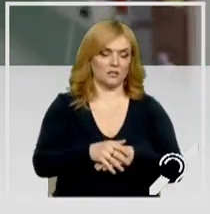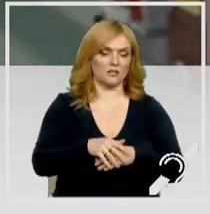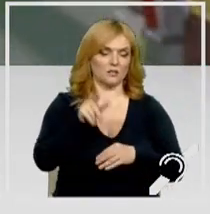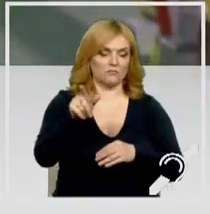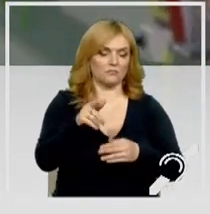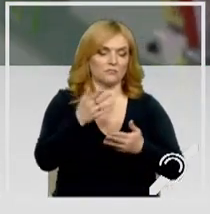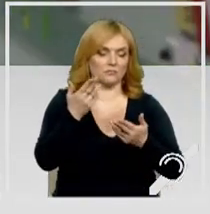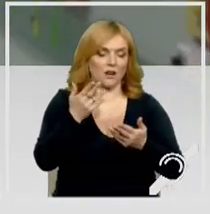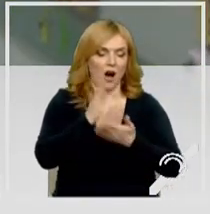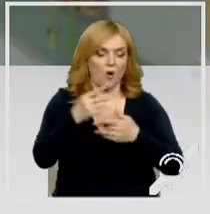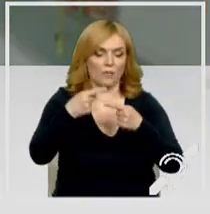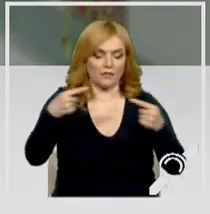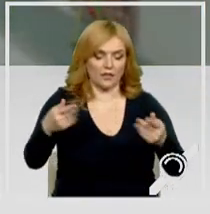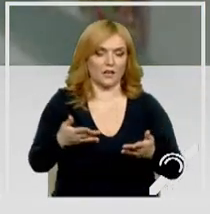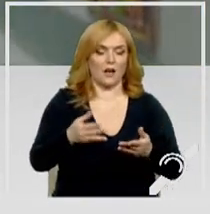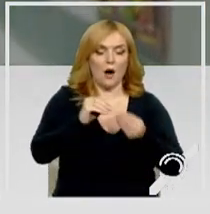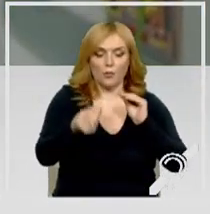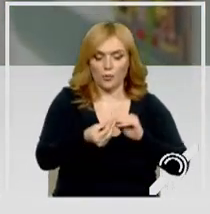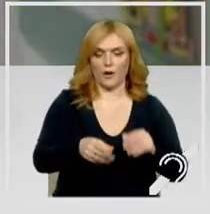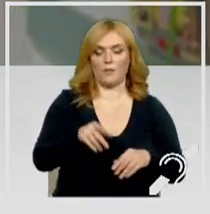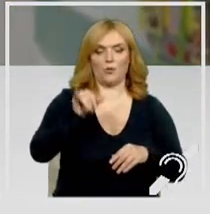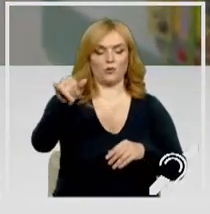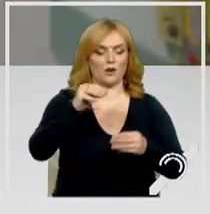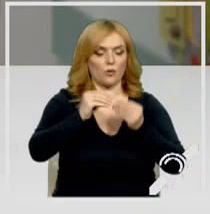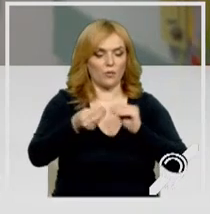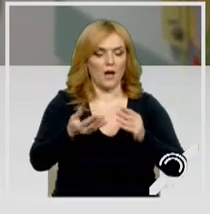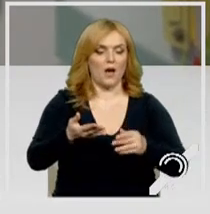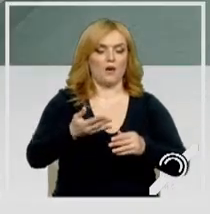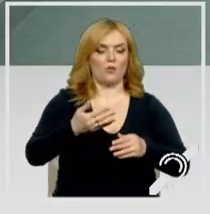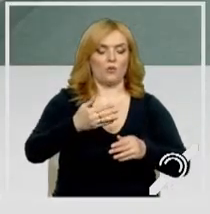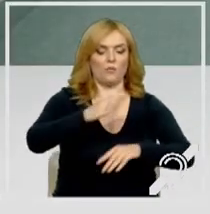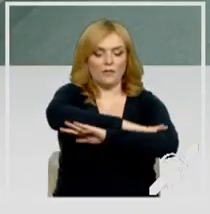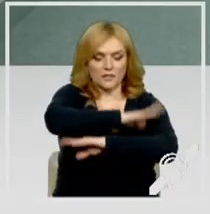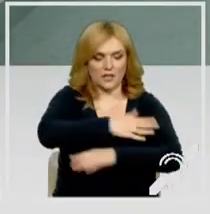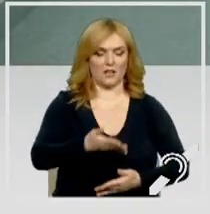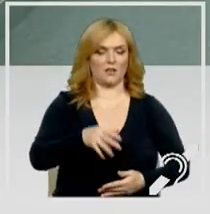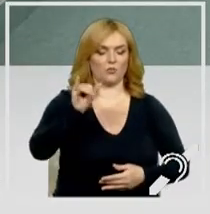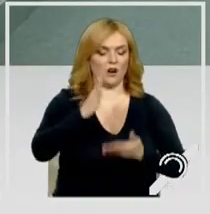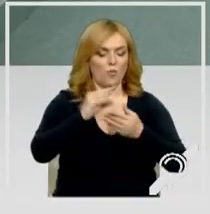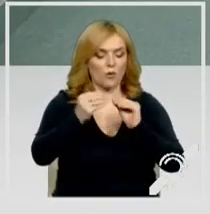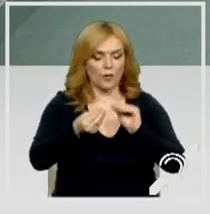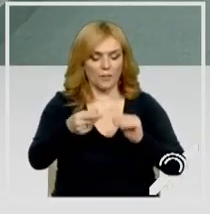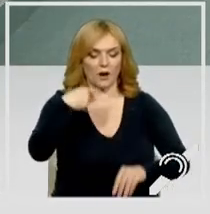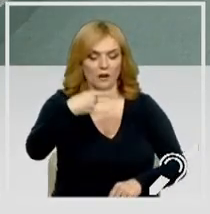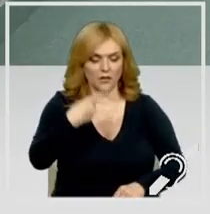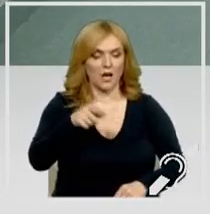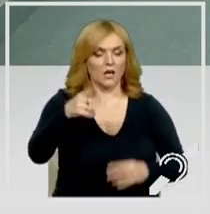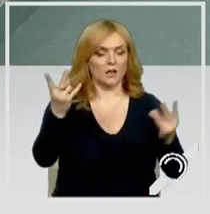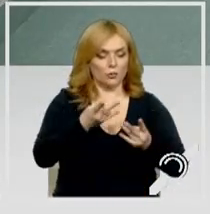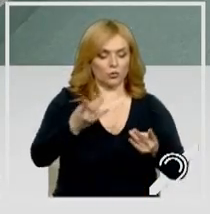socială și comportamentul. Pentru reabilitare, copiii au nevoie de terapie psihologică, psihopedagogică, logopedică